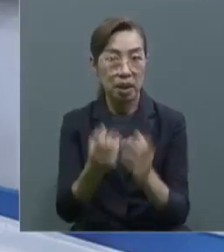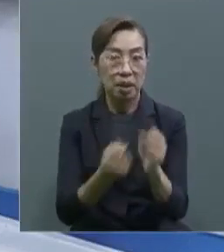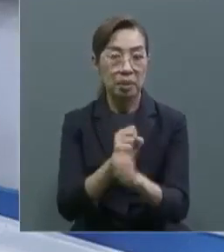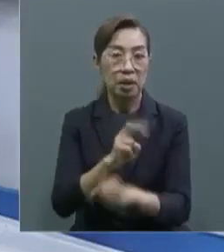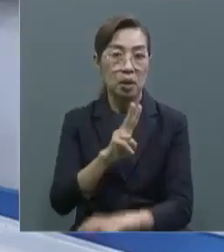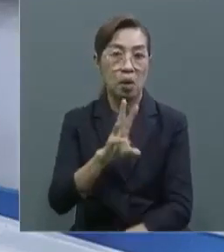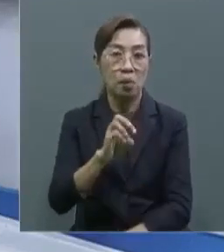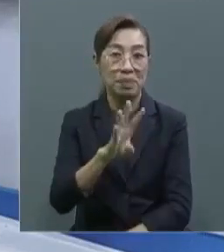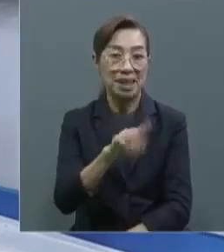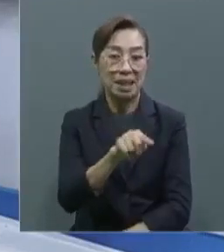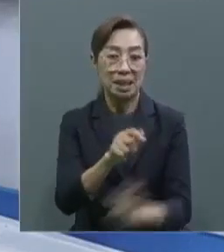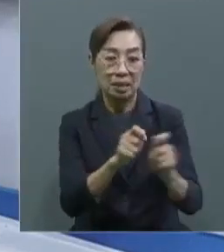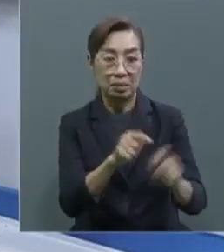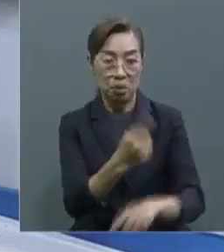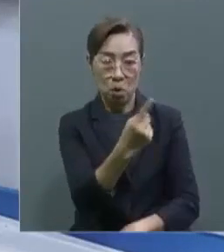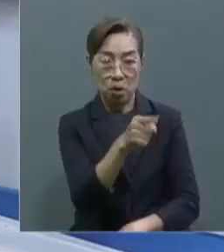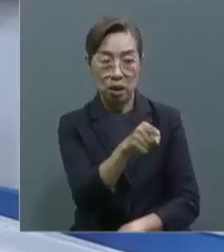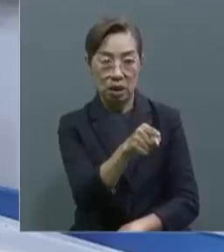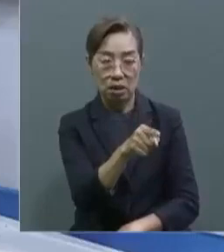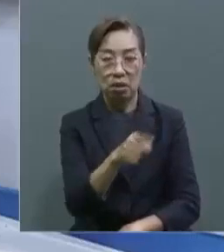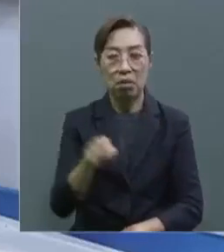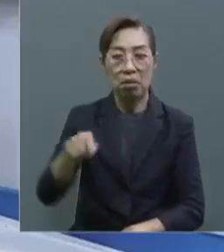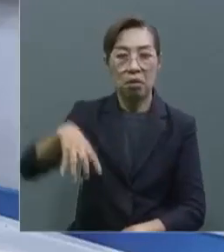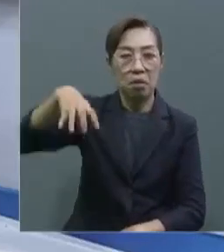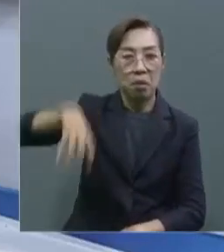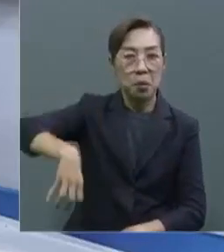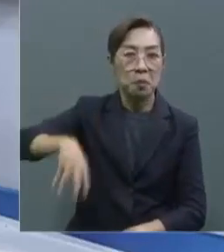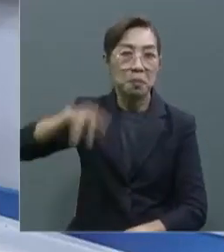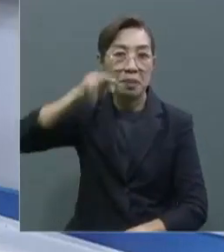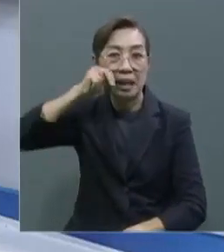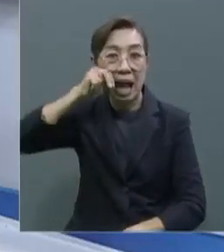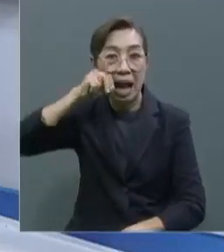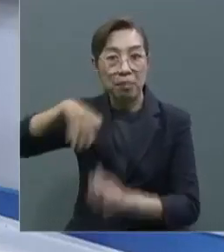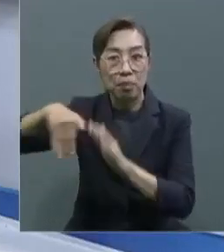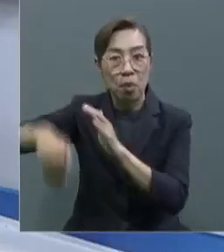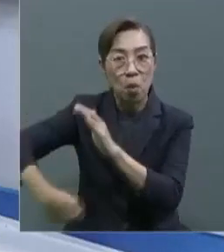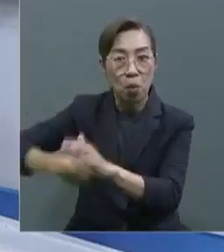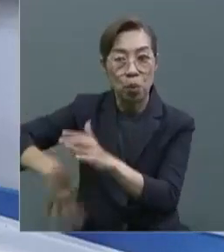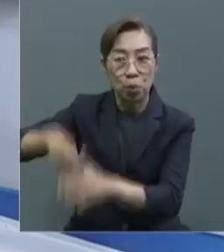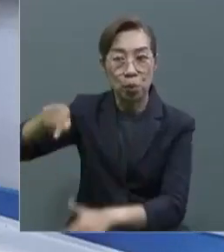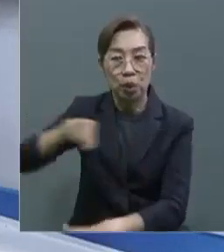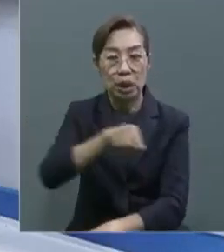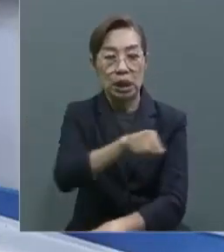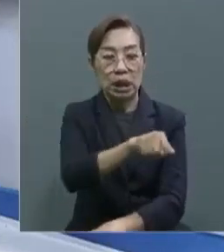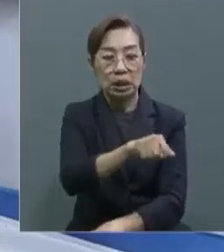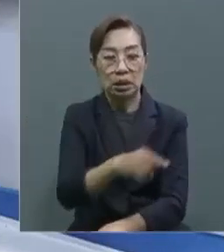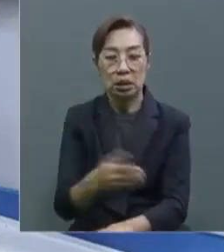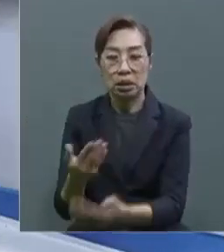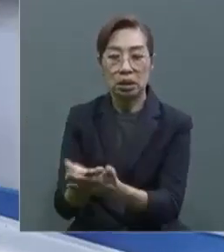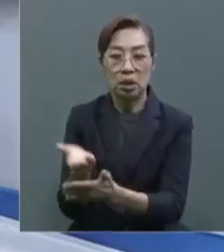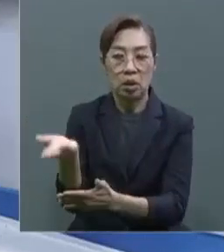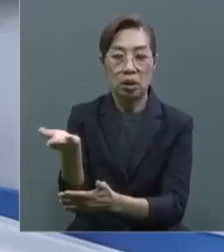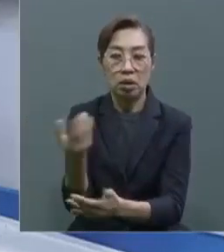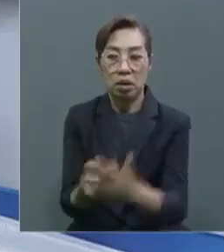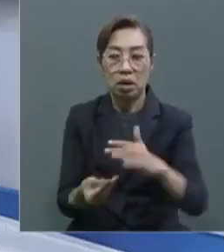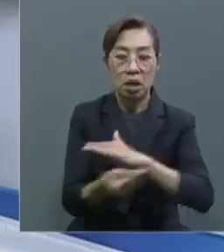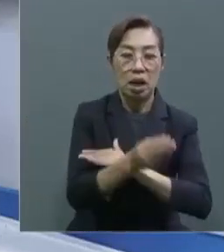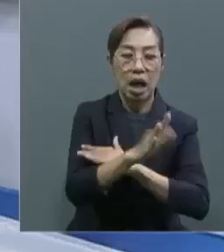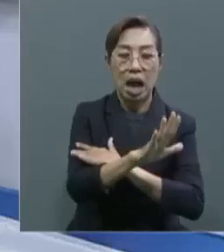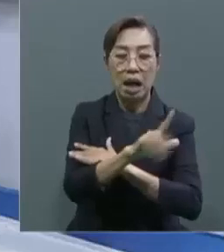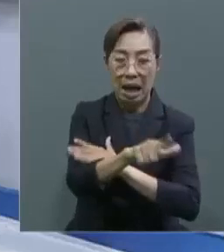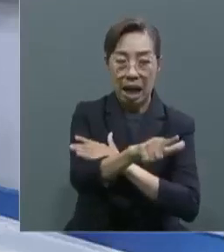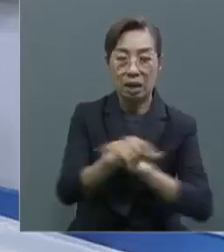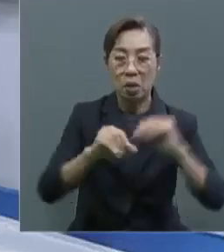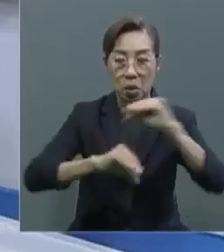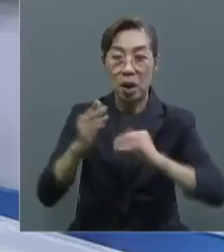2564เนี่ยถูกกล่าวหาว่าเรียกรับสินบนจากกรมทรัพยากรน้ำบาดาล5ล้านบาทนะคะเพื่อที่จะแลกกับการอนุมัติงบโครงการเนี่ย